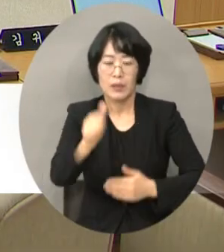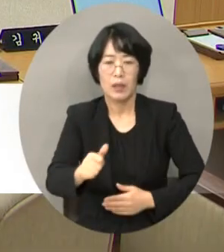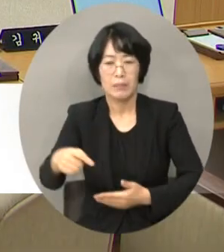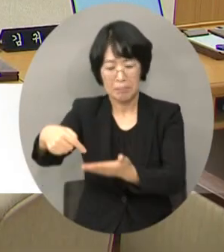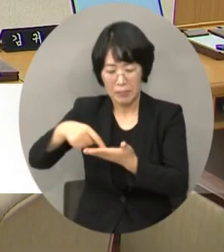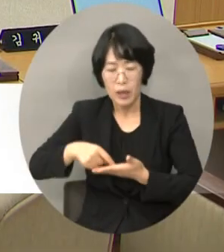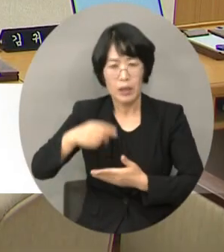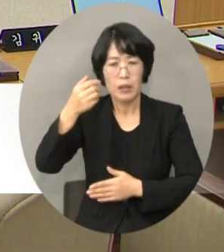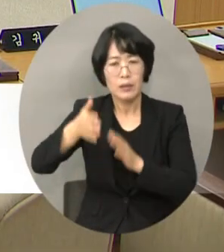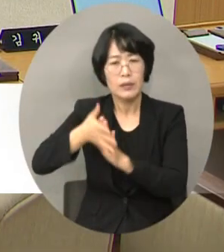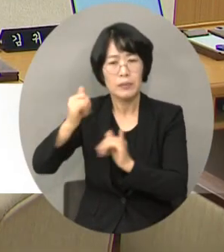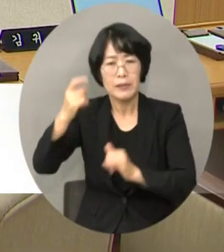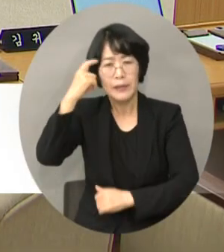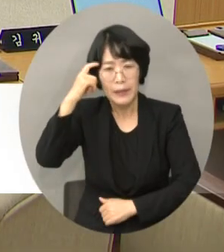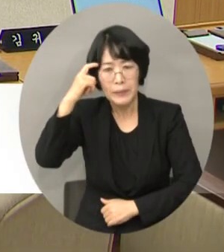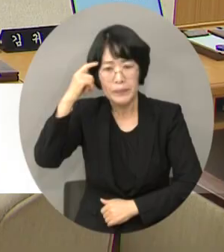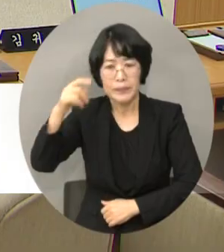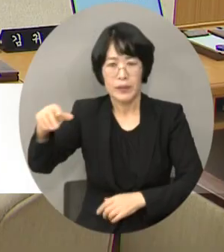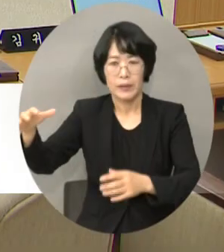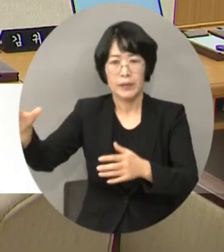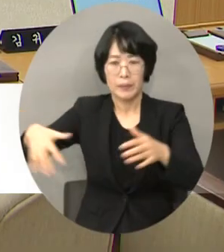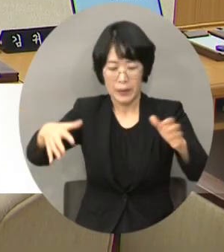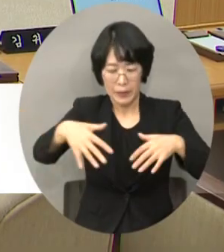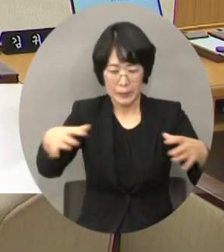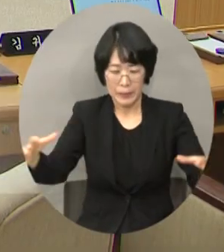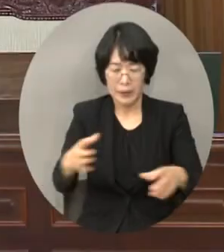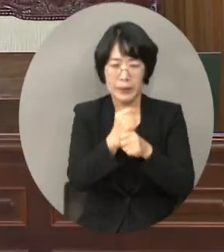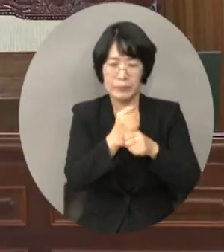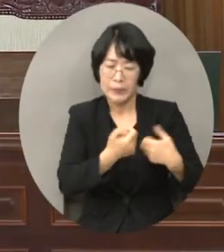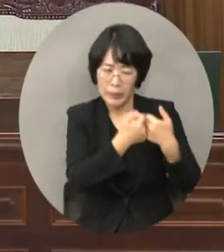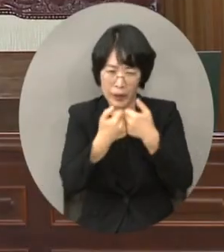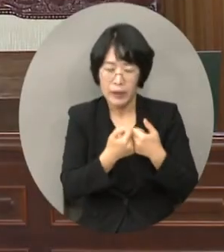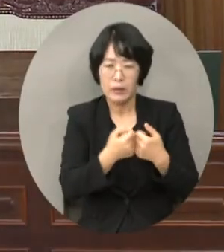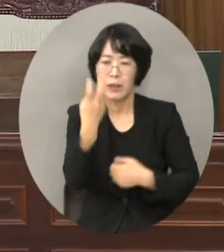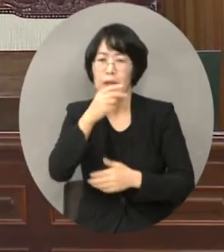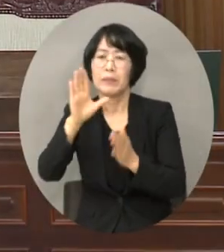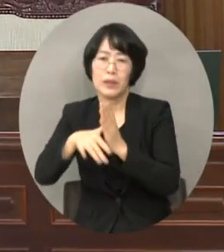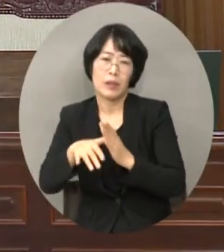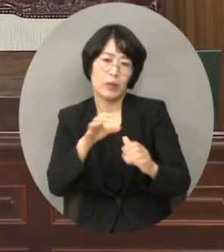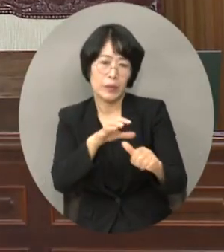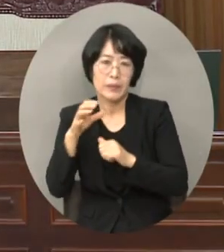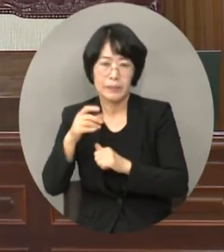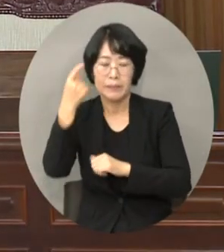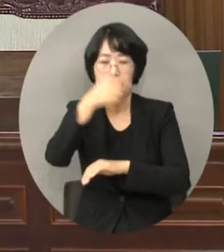제출된 시민 의견은 내부 검토를 거쳐 감사에 적극 반영될 수 있도록 하겠다고 밝혔습니다 y